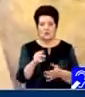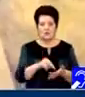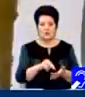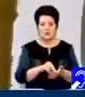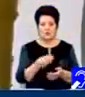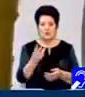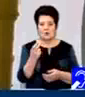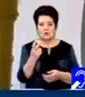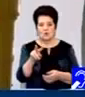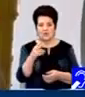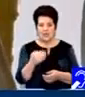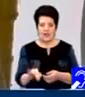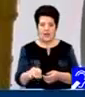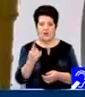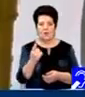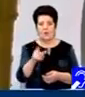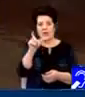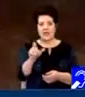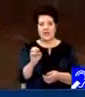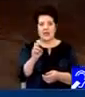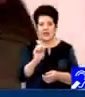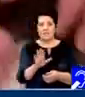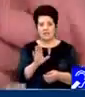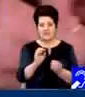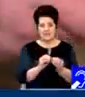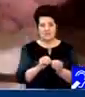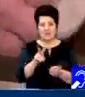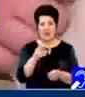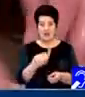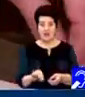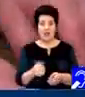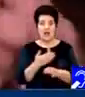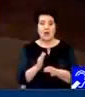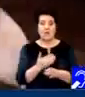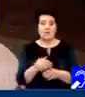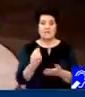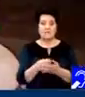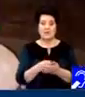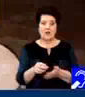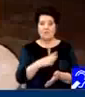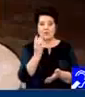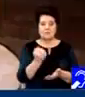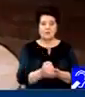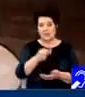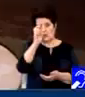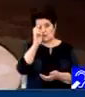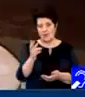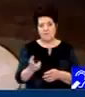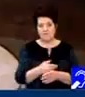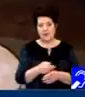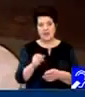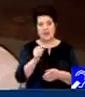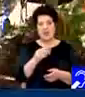maxim 200 de lei, iar masa unui elev la școală costă doar 10 lei. Alocațiile financiare au fost aprobate de guvern fără să